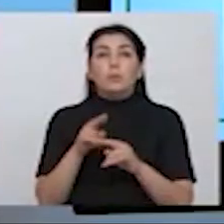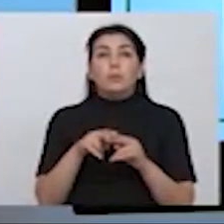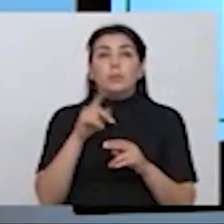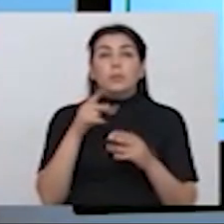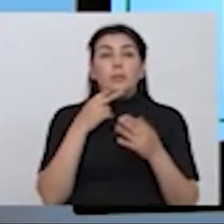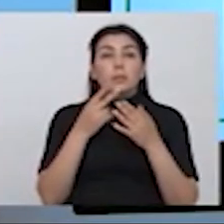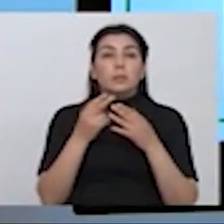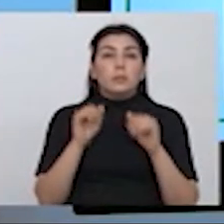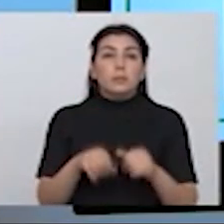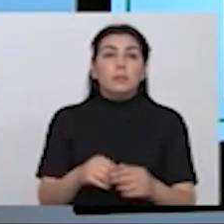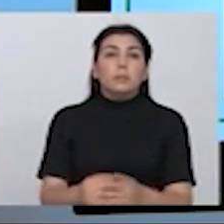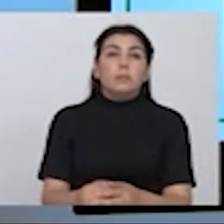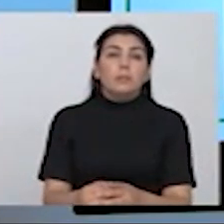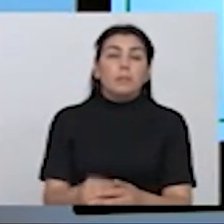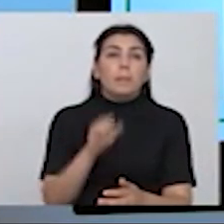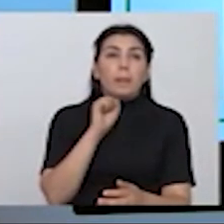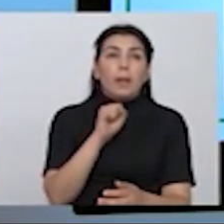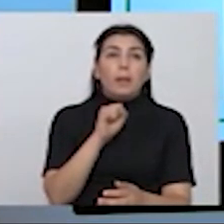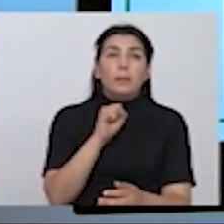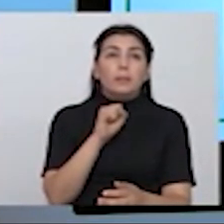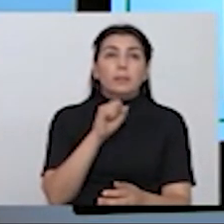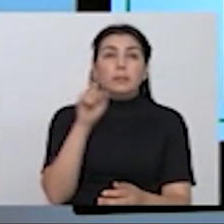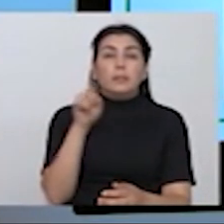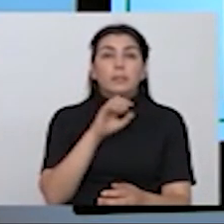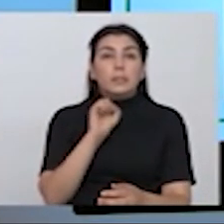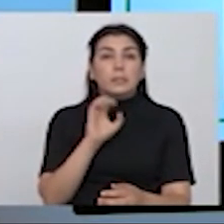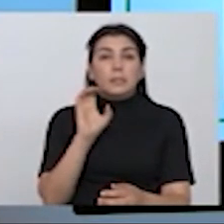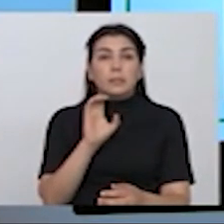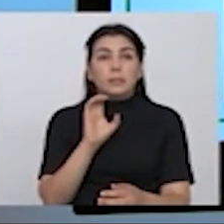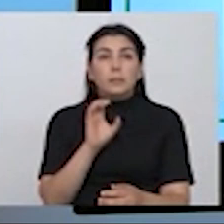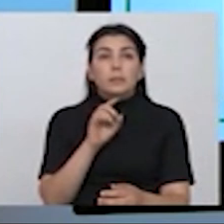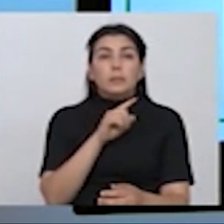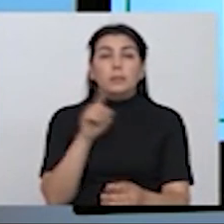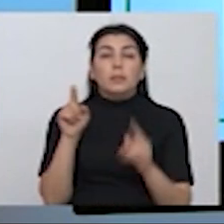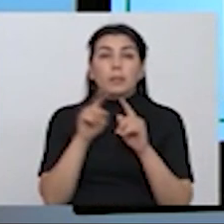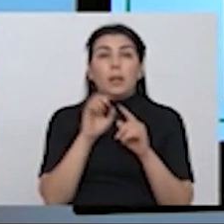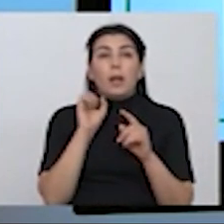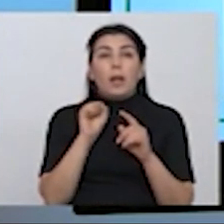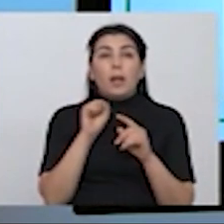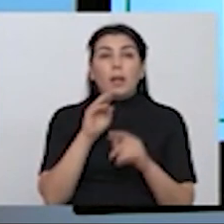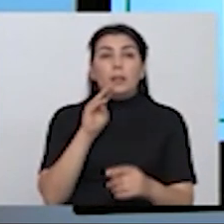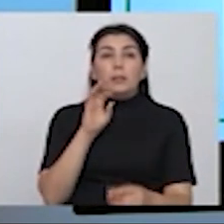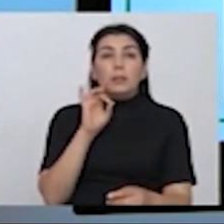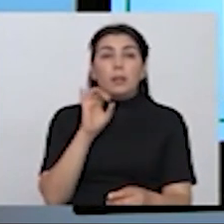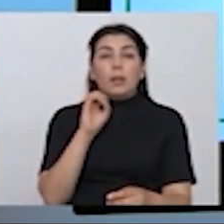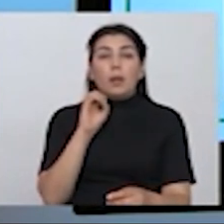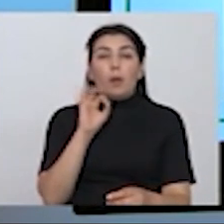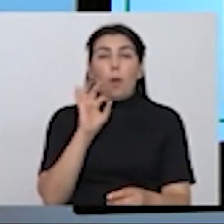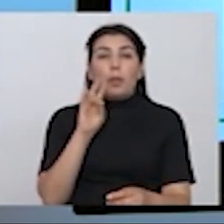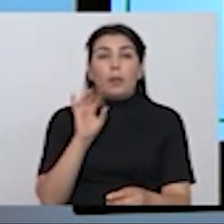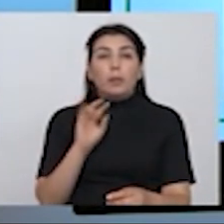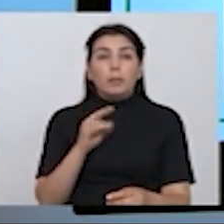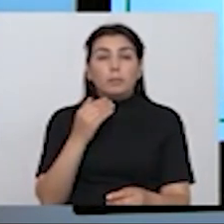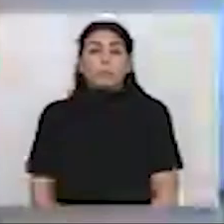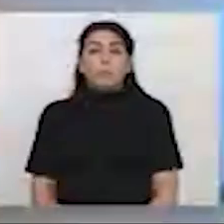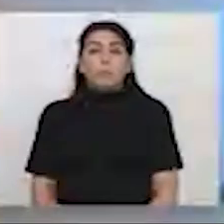tekshiradigan bo'lsak, birinchidan A, tepadan C, bu yog'idan A bu trianinga mos kelishini ko'rishimiz